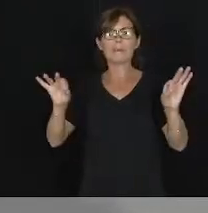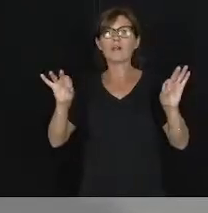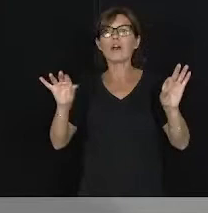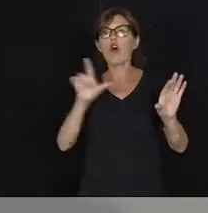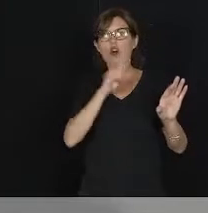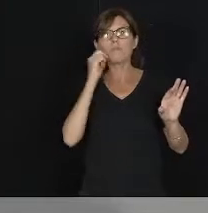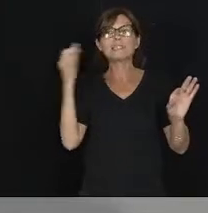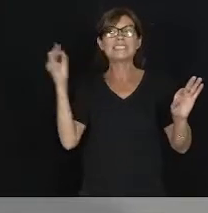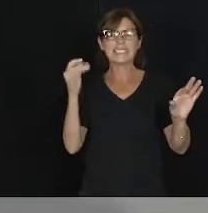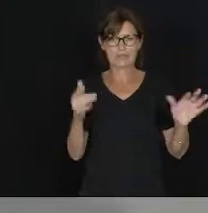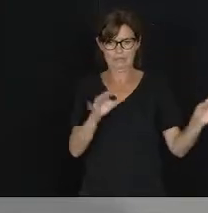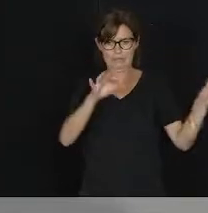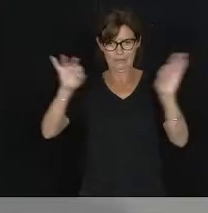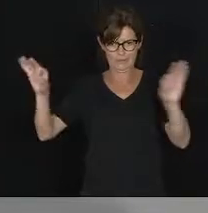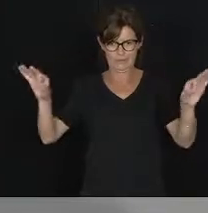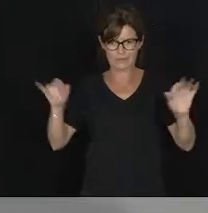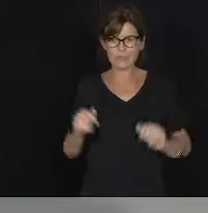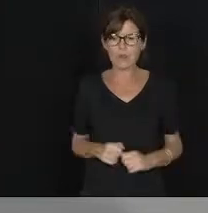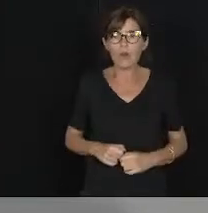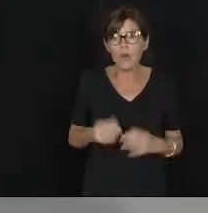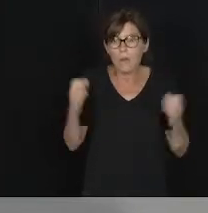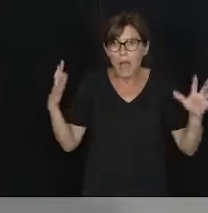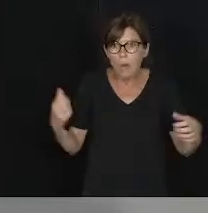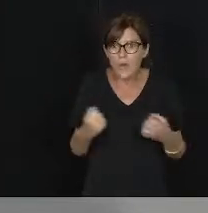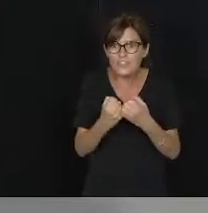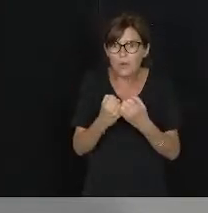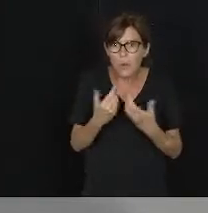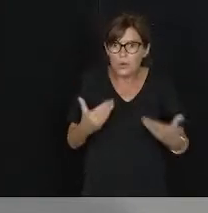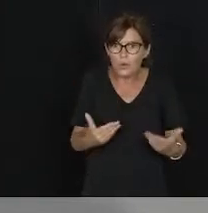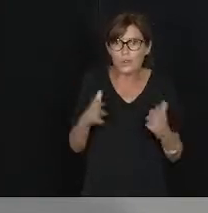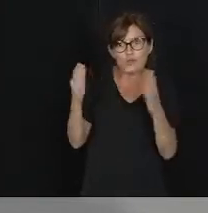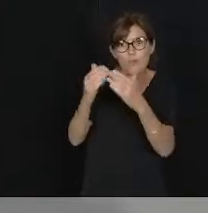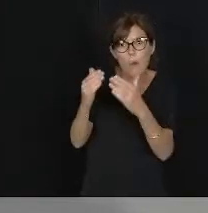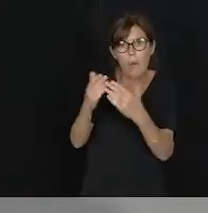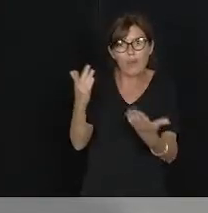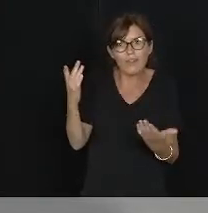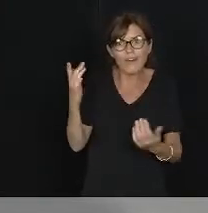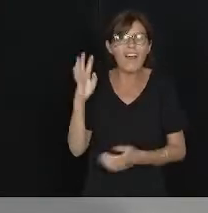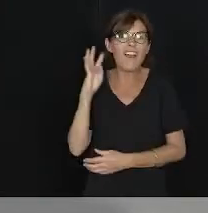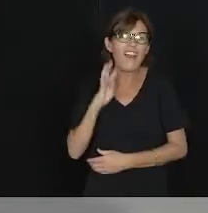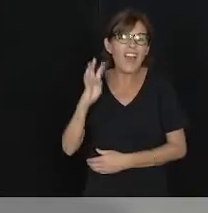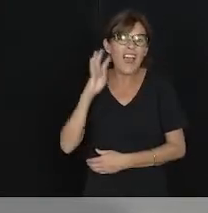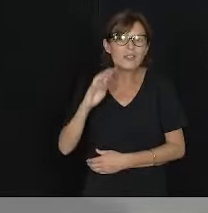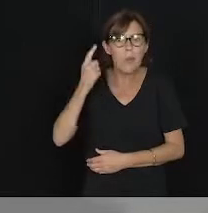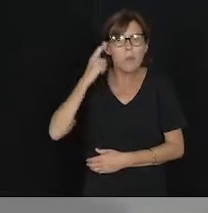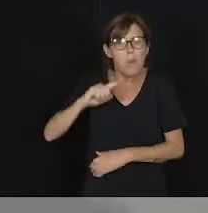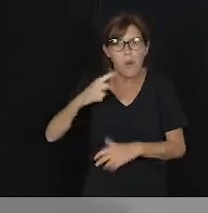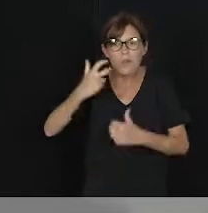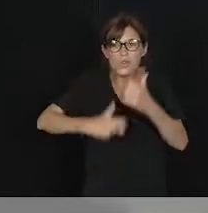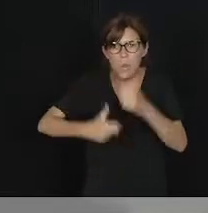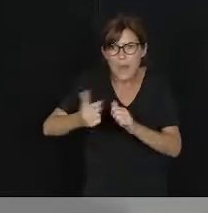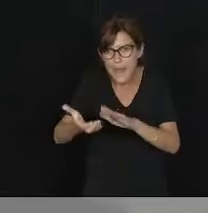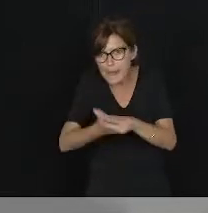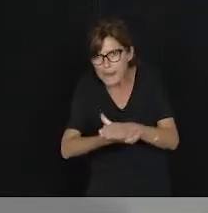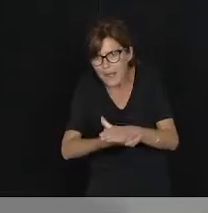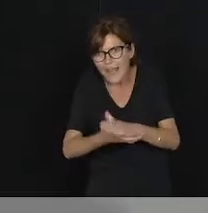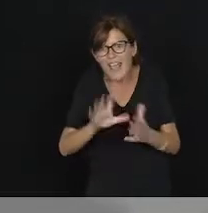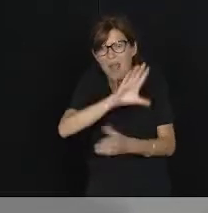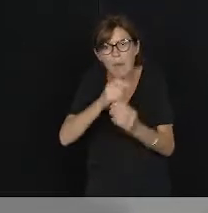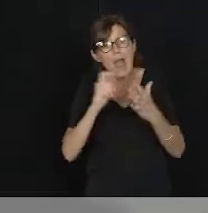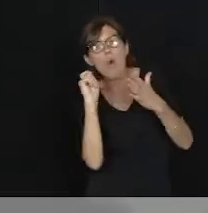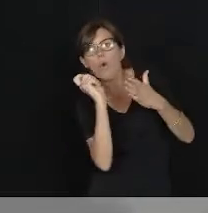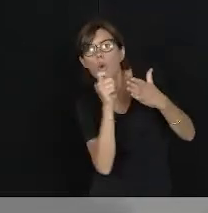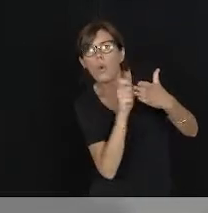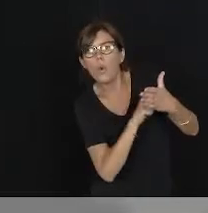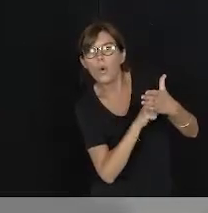demandais justement aujourd'hui de la graisse pour souliers et je vous parlais de clous pour semelles. Vous y aviez pensé en même temps, mon cher petit cœur, et ce